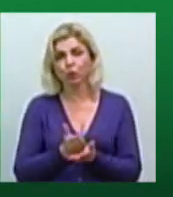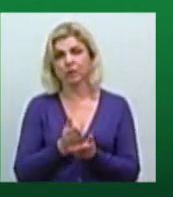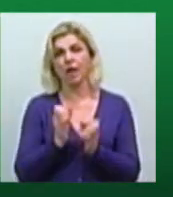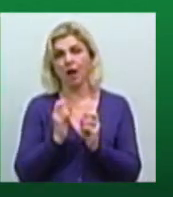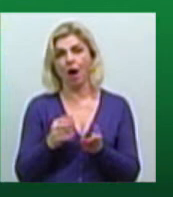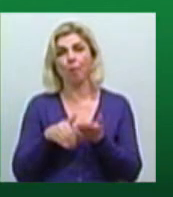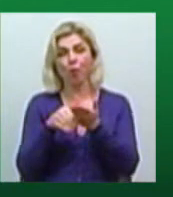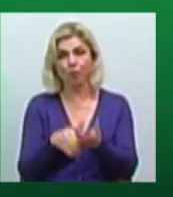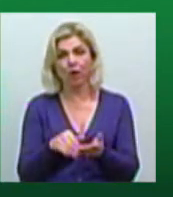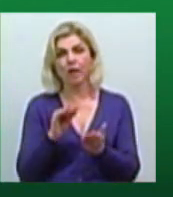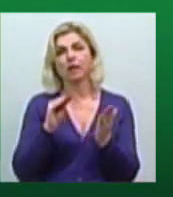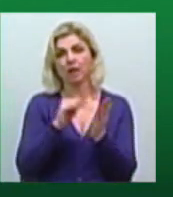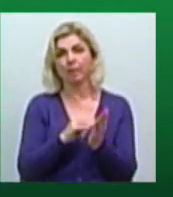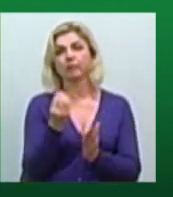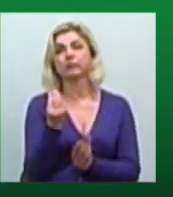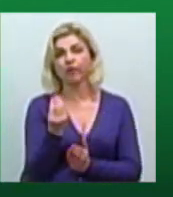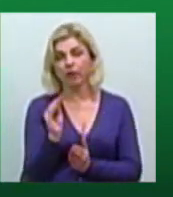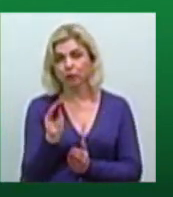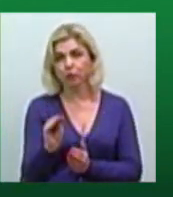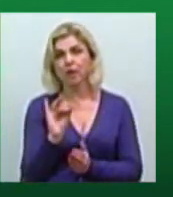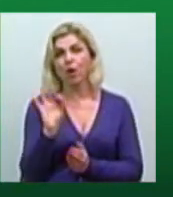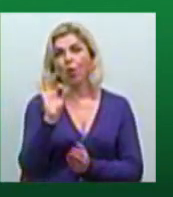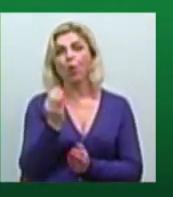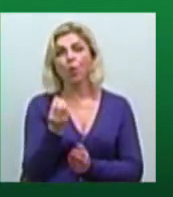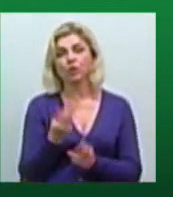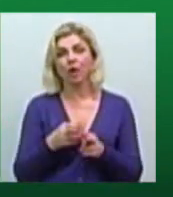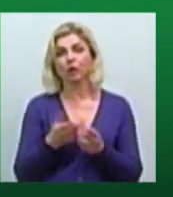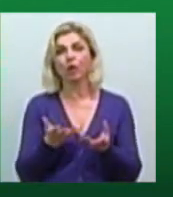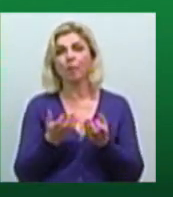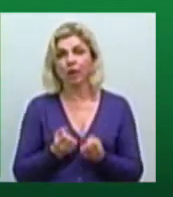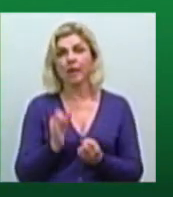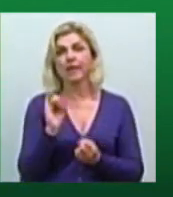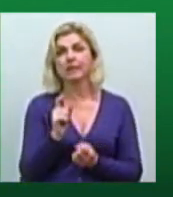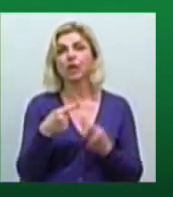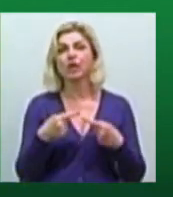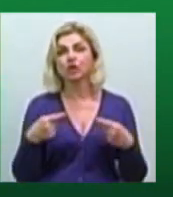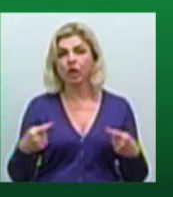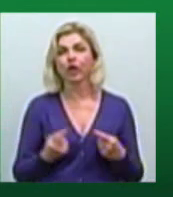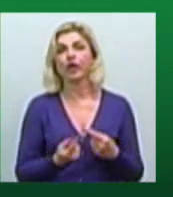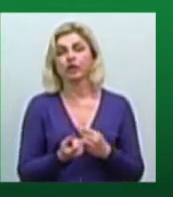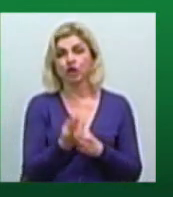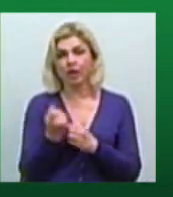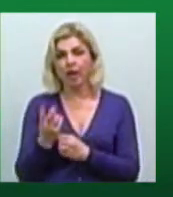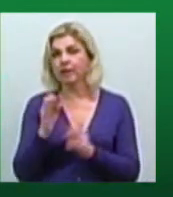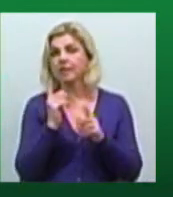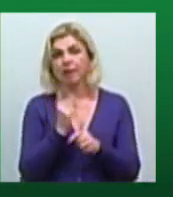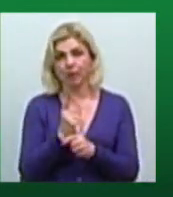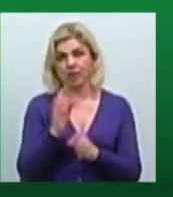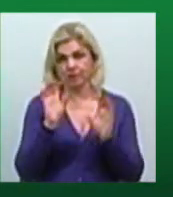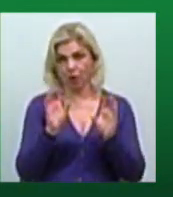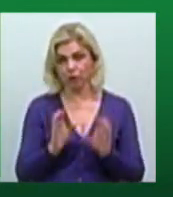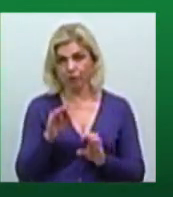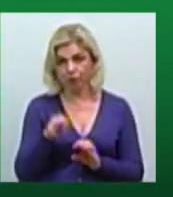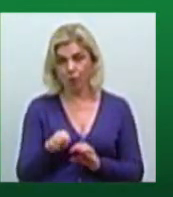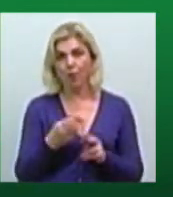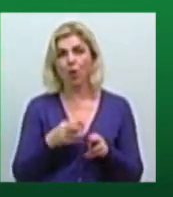і зазначенням їх вартості, а також про кошти, отримані з інших джерел, не заборонених законодавством. Про це